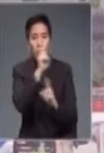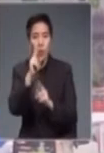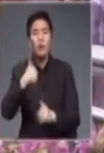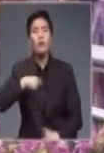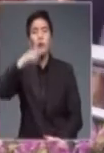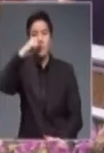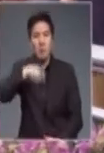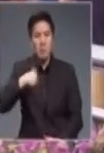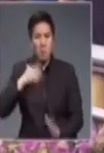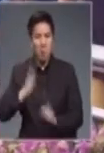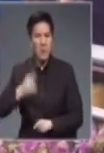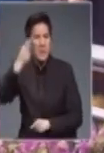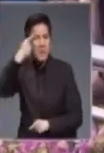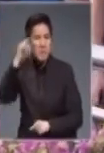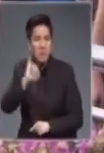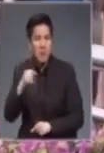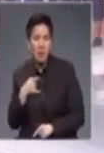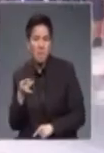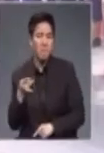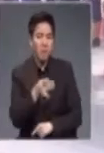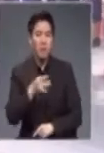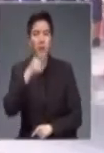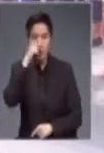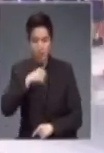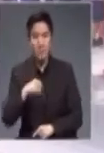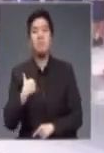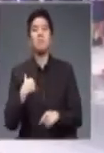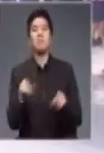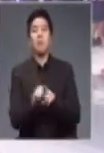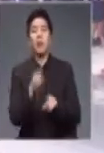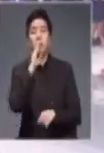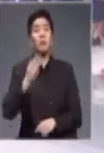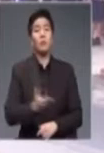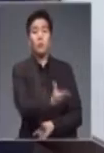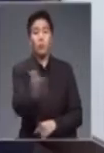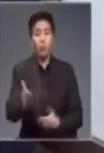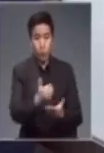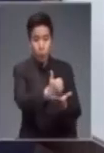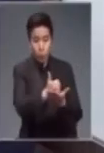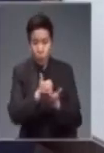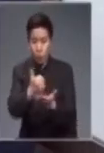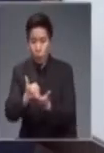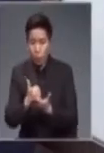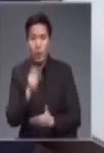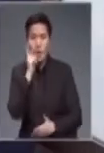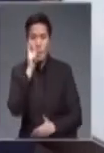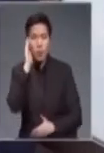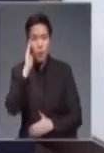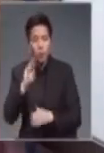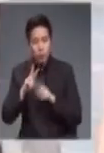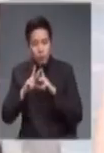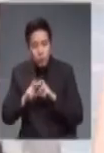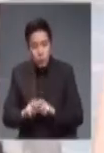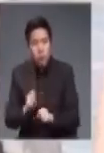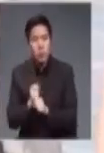ไปคลุกคลีกับพี่น้องประชาชนในท้องถิ่นมาเกือบ20ปีจนเกิดเป็นความร่วมมือระหว่างคณะต่างๆของมหาวิทยาลัย8